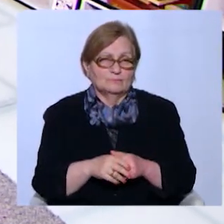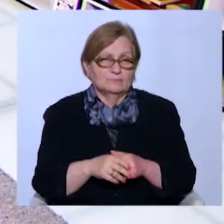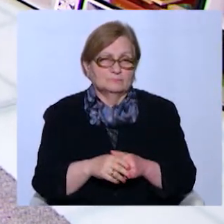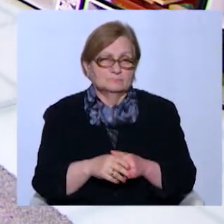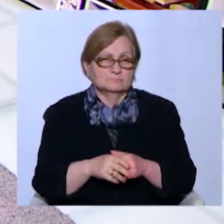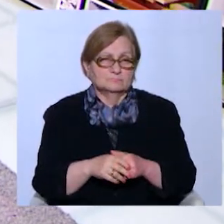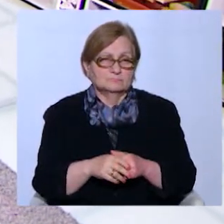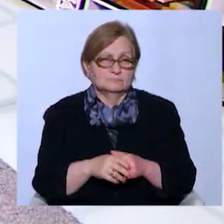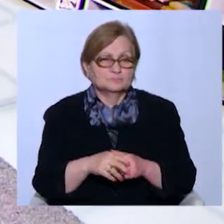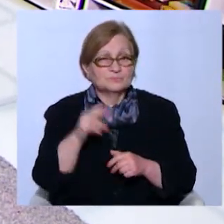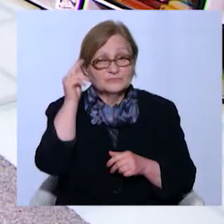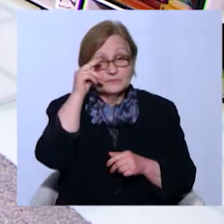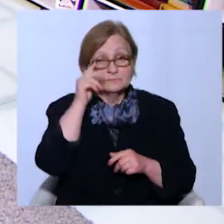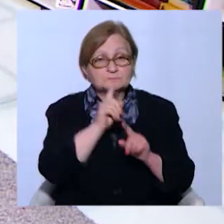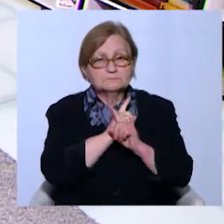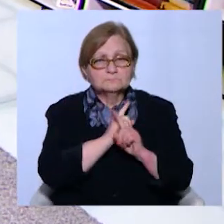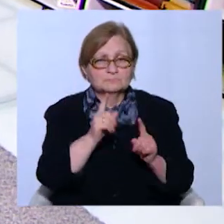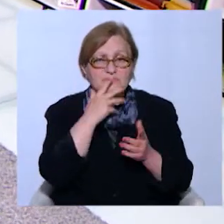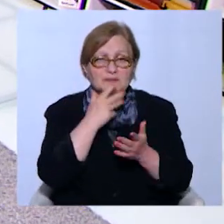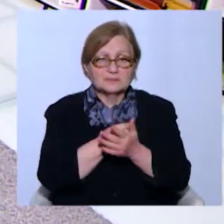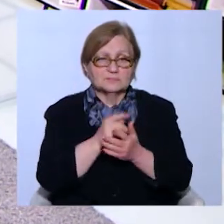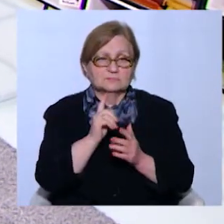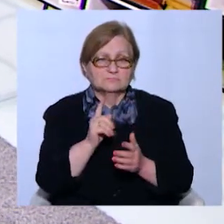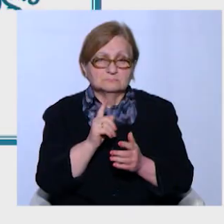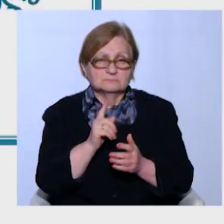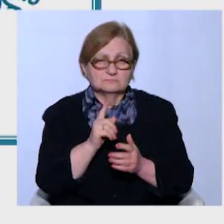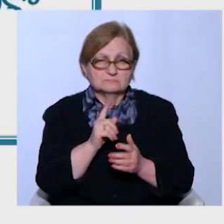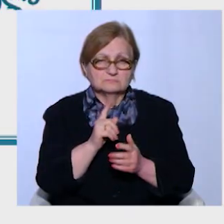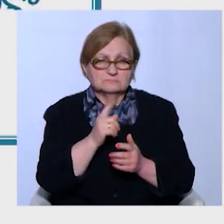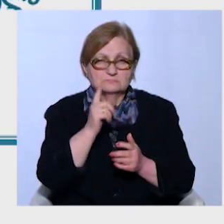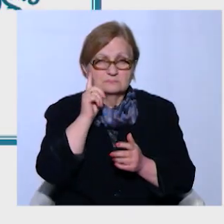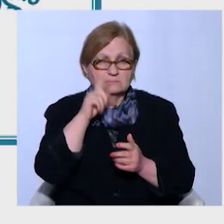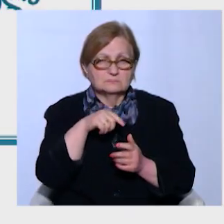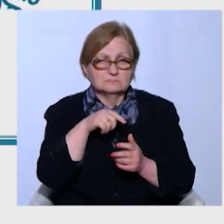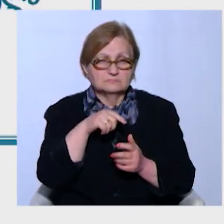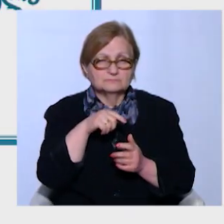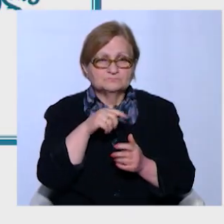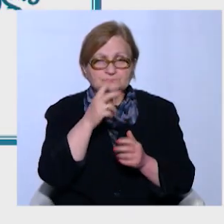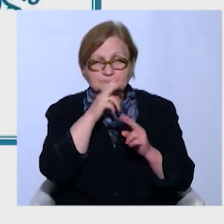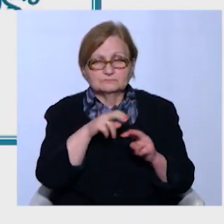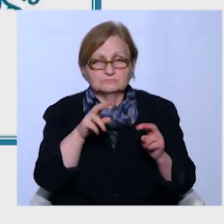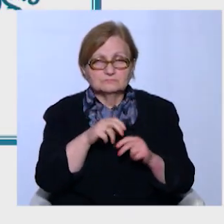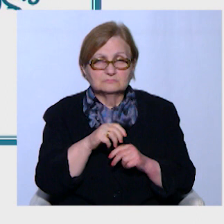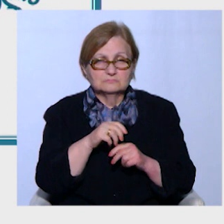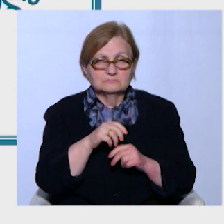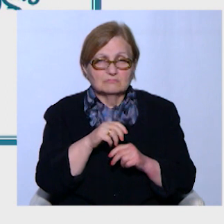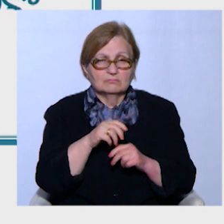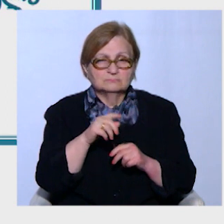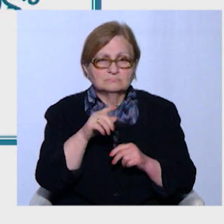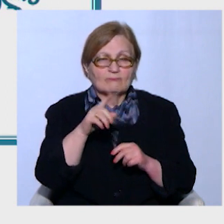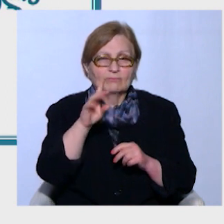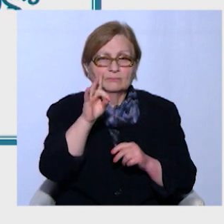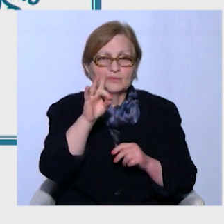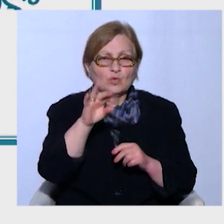ვისწავლოთ კერძო შემთხვევები. ესე იგი, ჩვენ ვიცით, არ ვიცით რომბი, მაგრამ ახლა განვიხილოთ სხვა კუთხით. რომბი ეწოდება